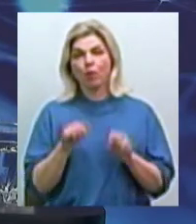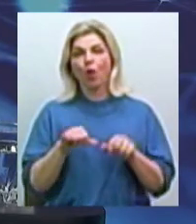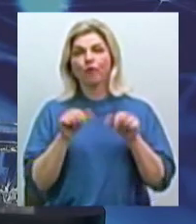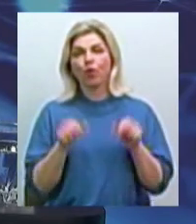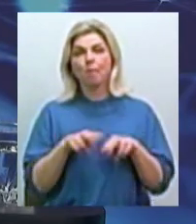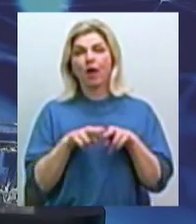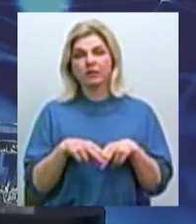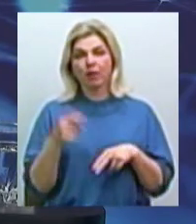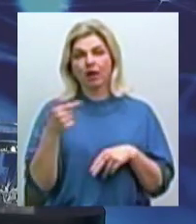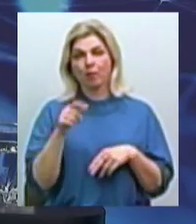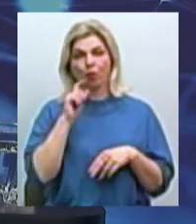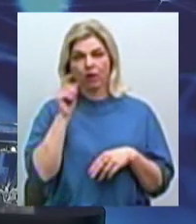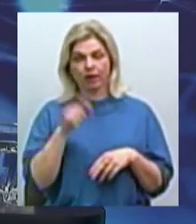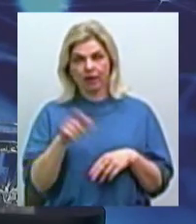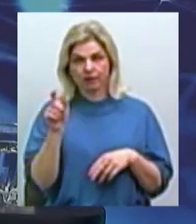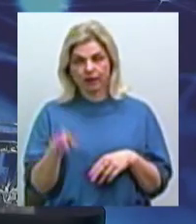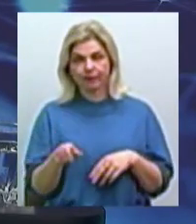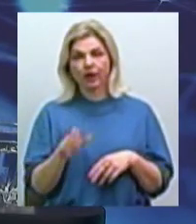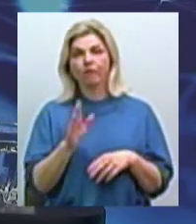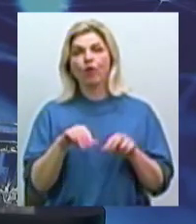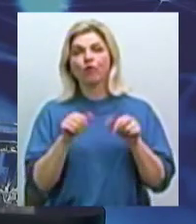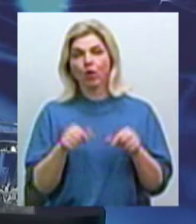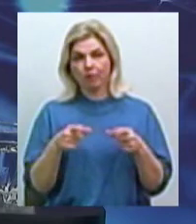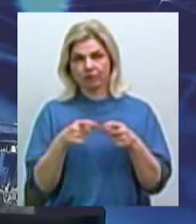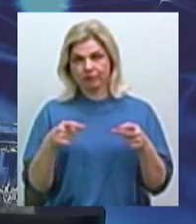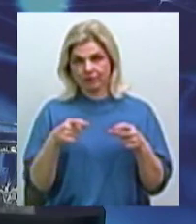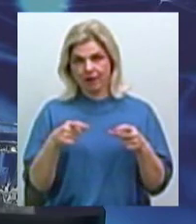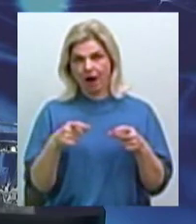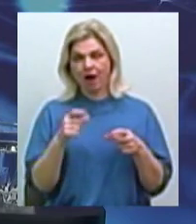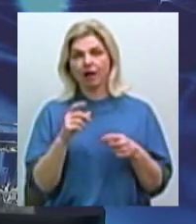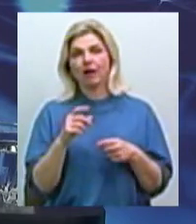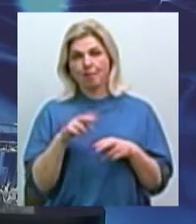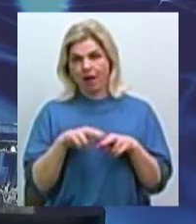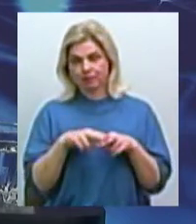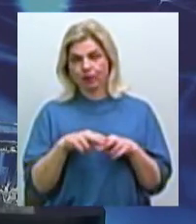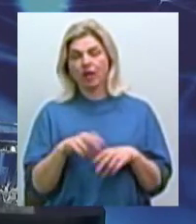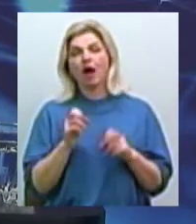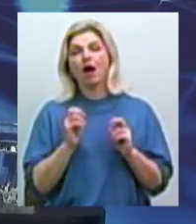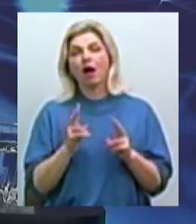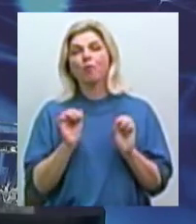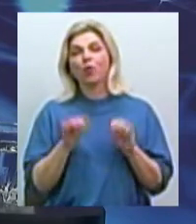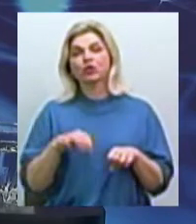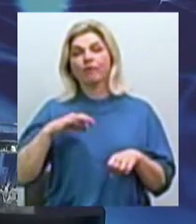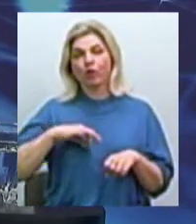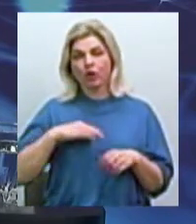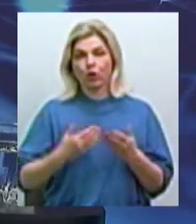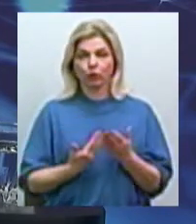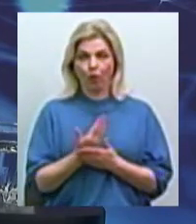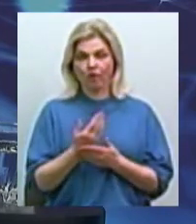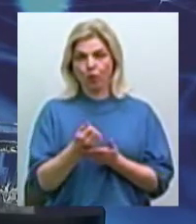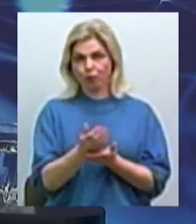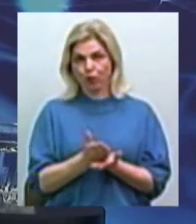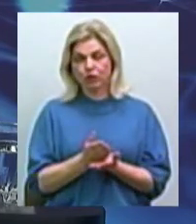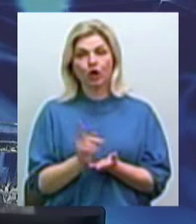паспорт громадянина України у формі ID-картки. Хто і як зможе скористуватись новою послугою? В